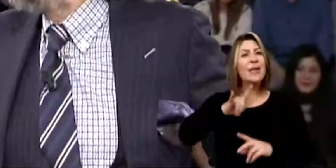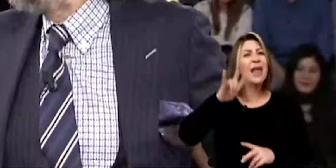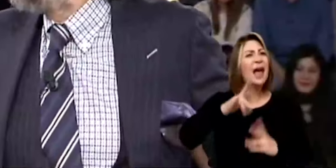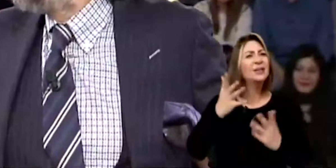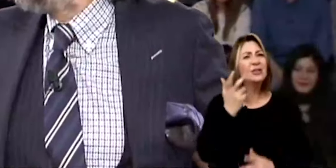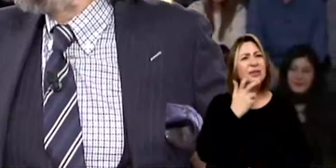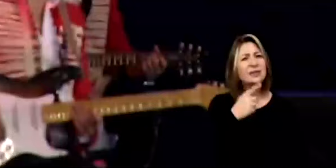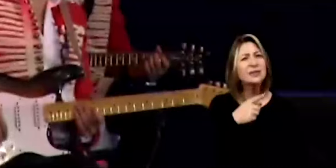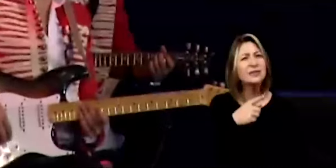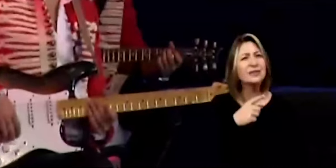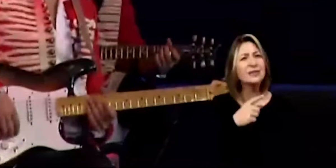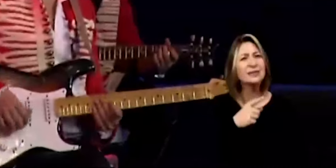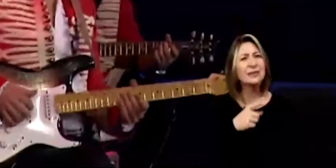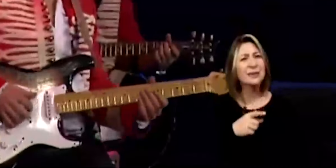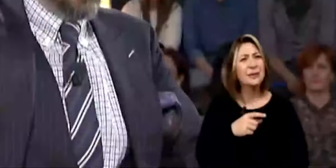o?